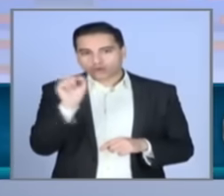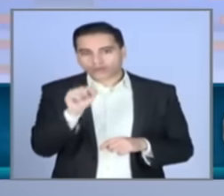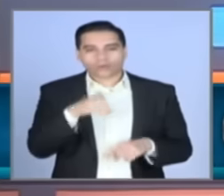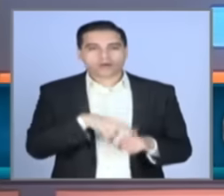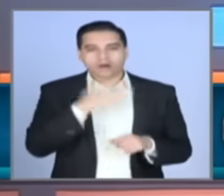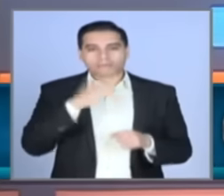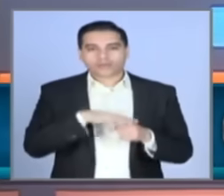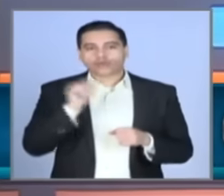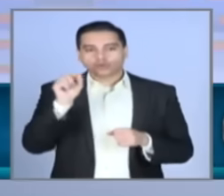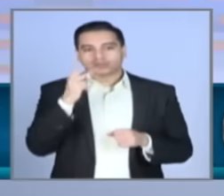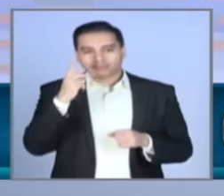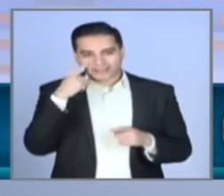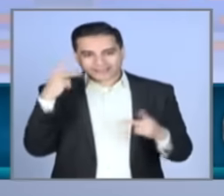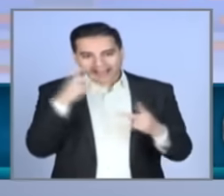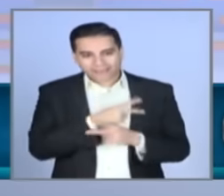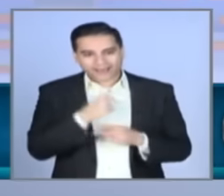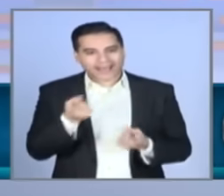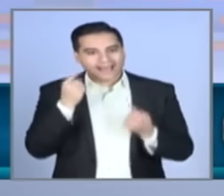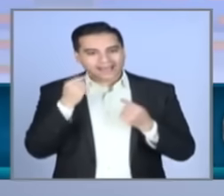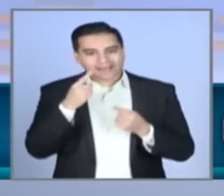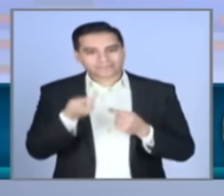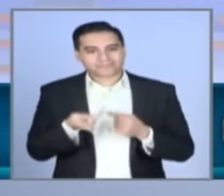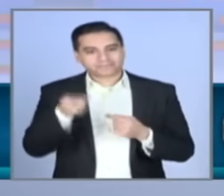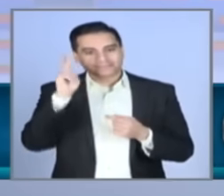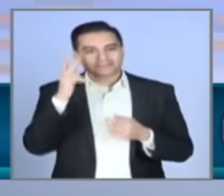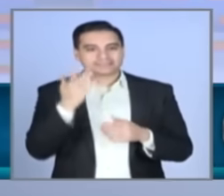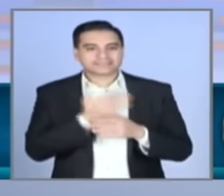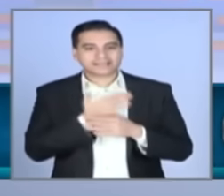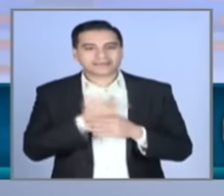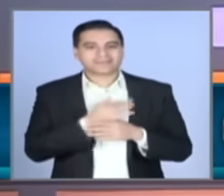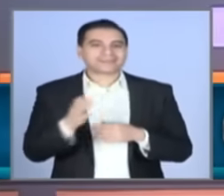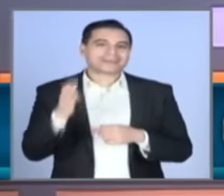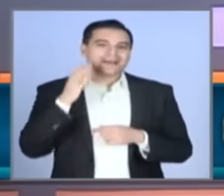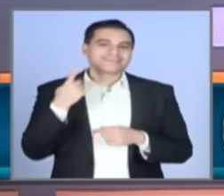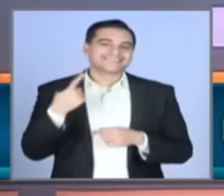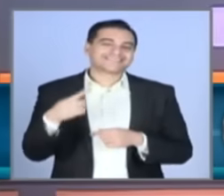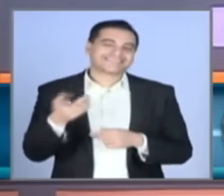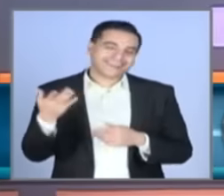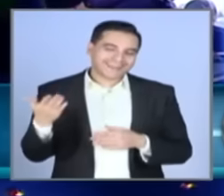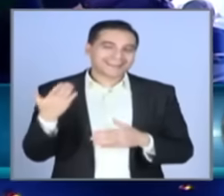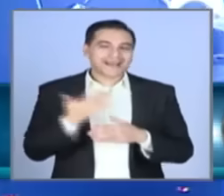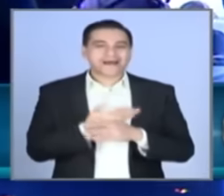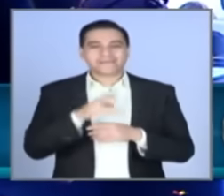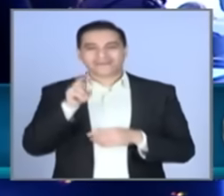ورمضان نقطتين. الغريب بقى انك محظوظ. إجابة صحيحة.